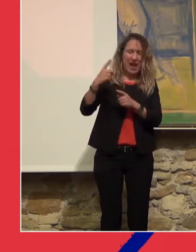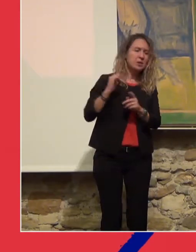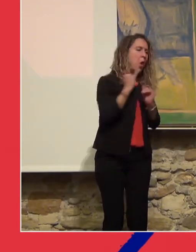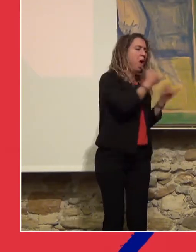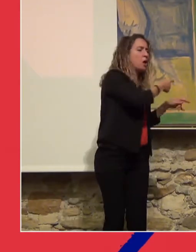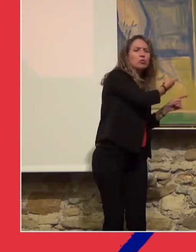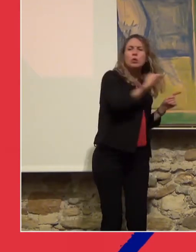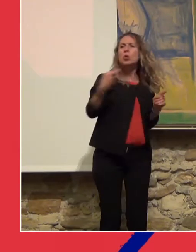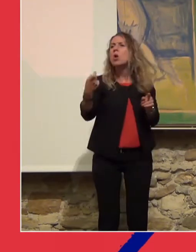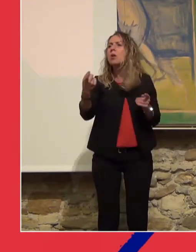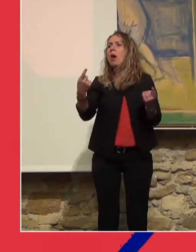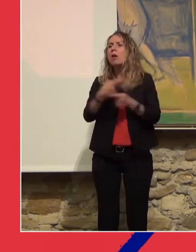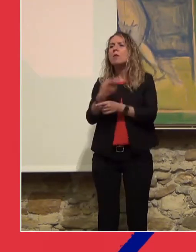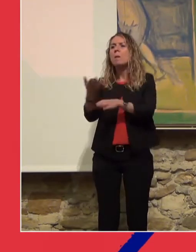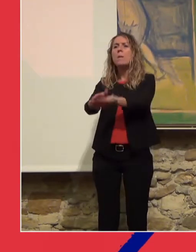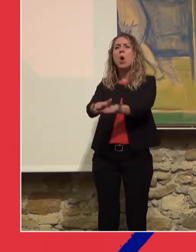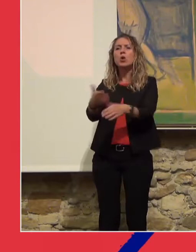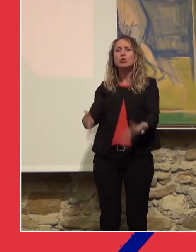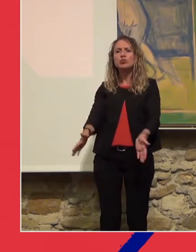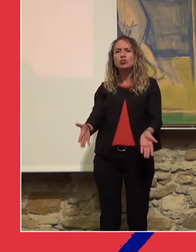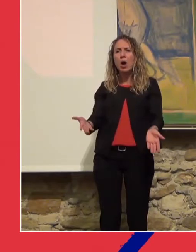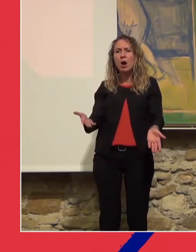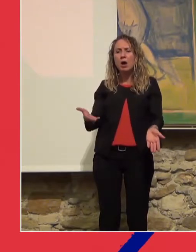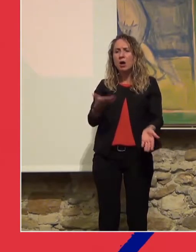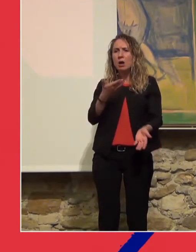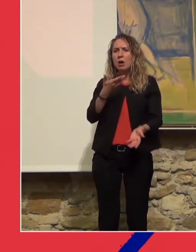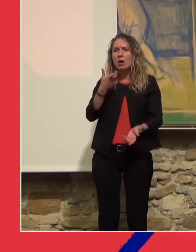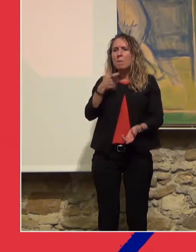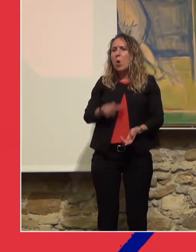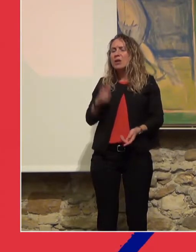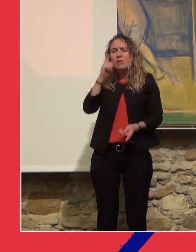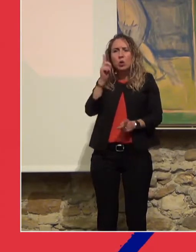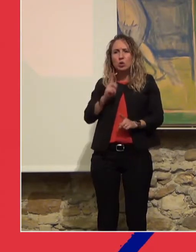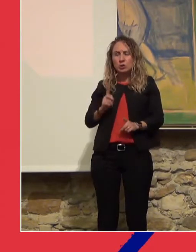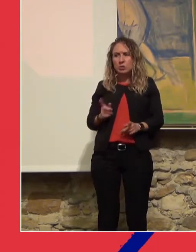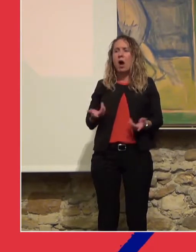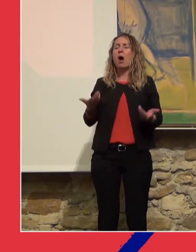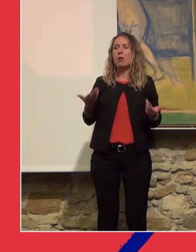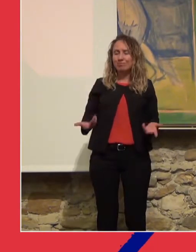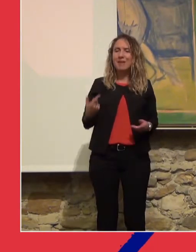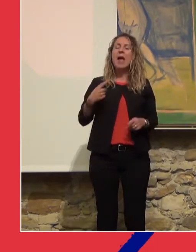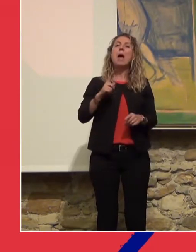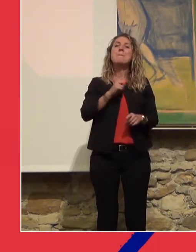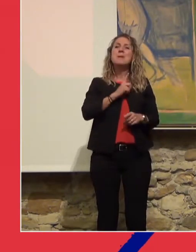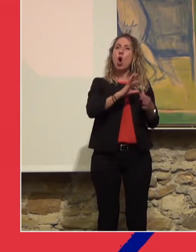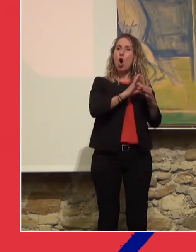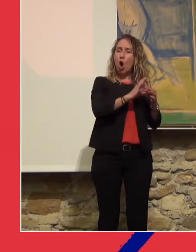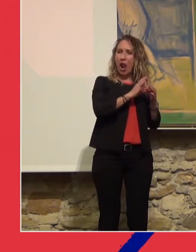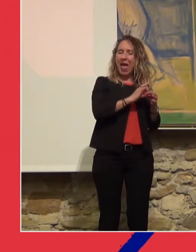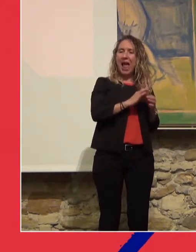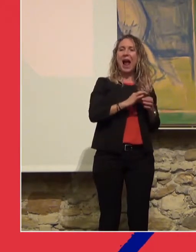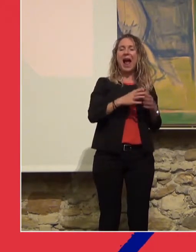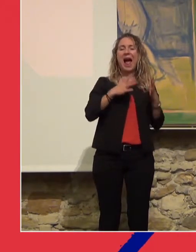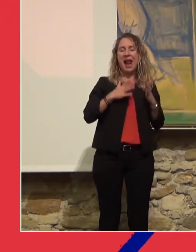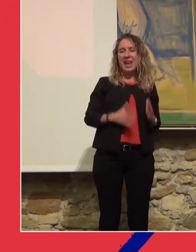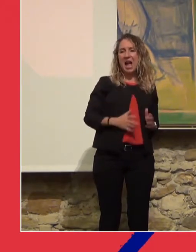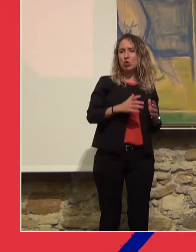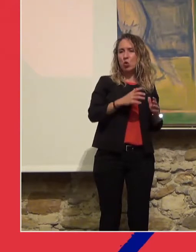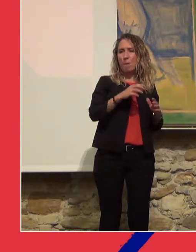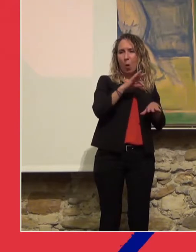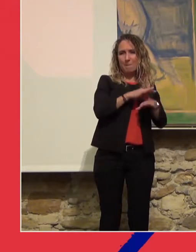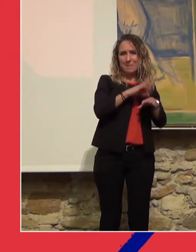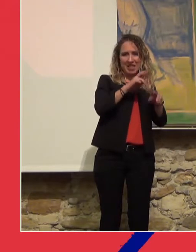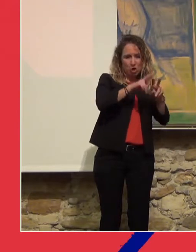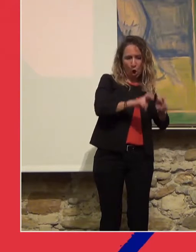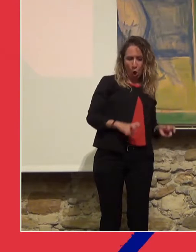Proprio grazie alle prime 70 autopsie, il mio collega anatomopatologo Andrea Gianatti, trasgredendo i